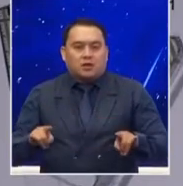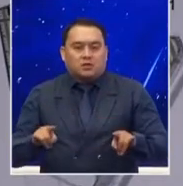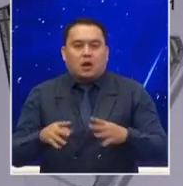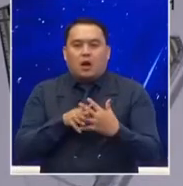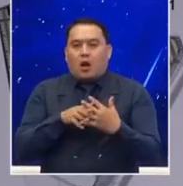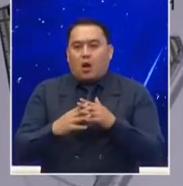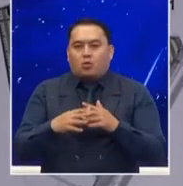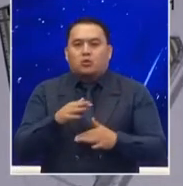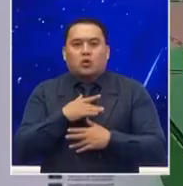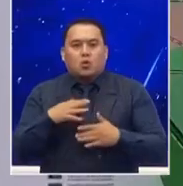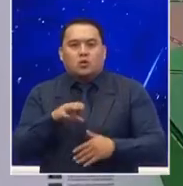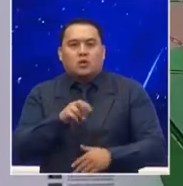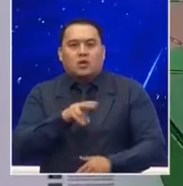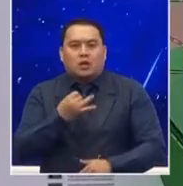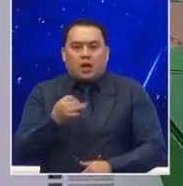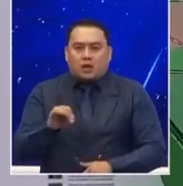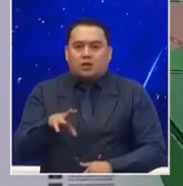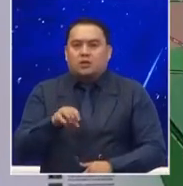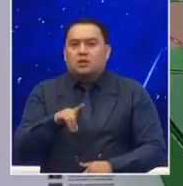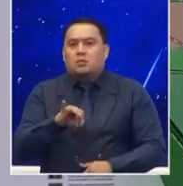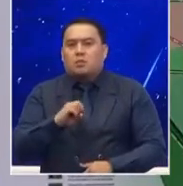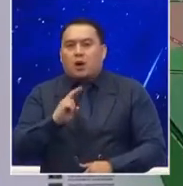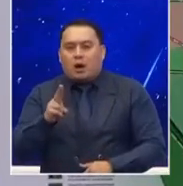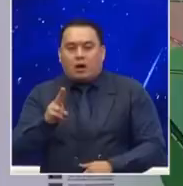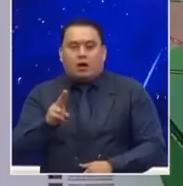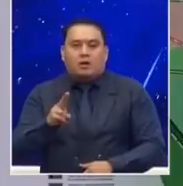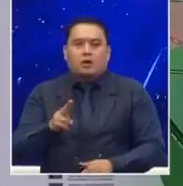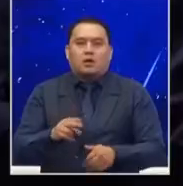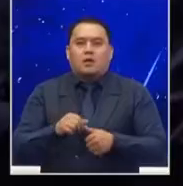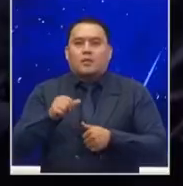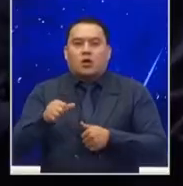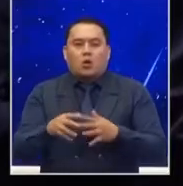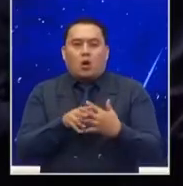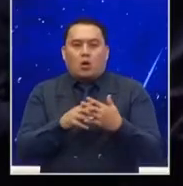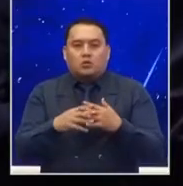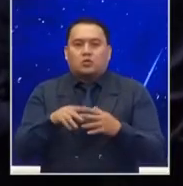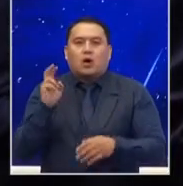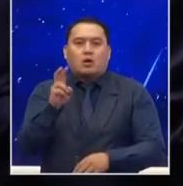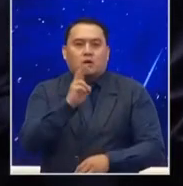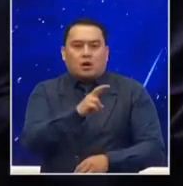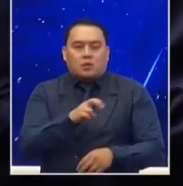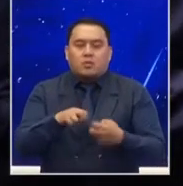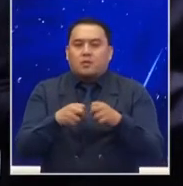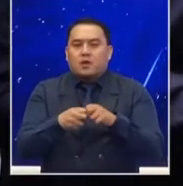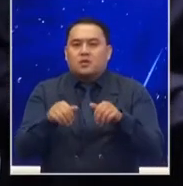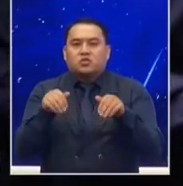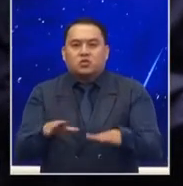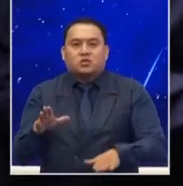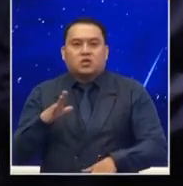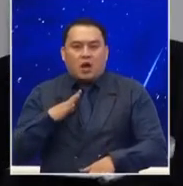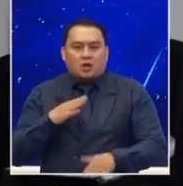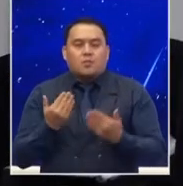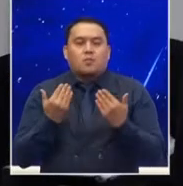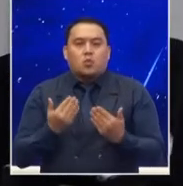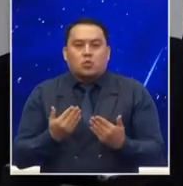ауылдар көп, ынтымақ Өтенай секілді, өгей бала секілді тін. Амандық Баталып өз аралап сан проблемасын шешкен. Бұл жолы